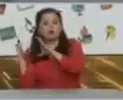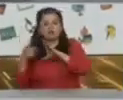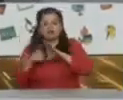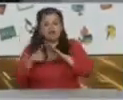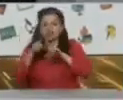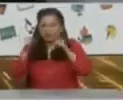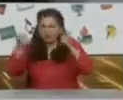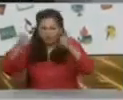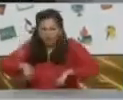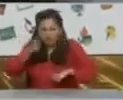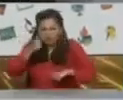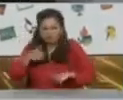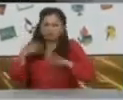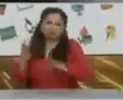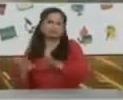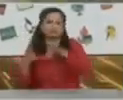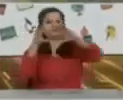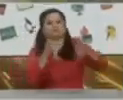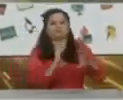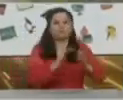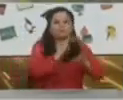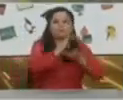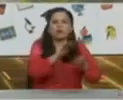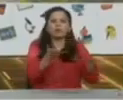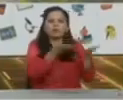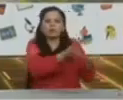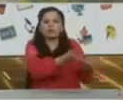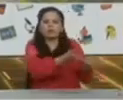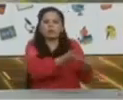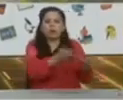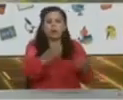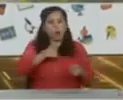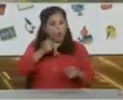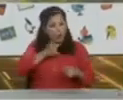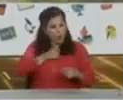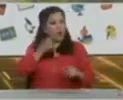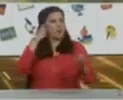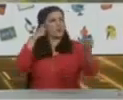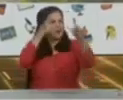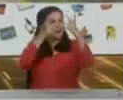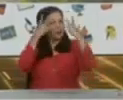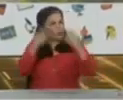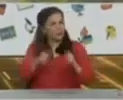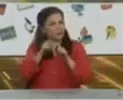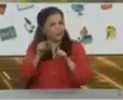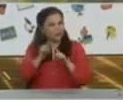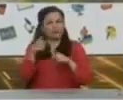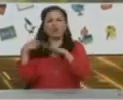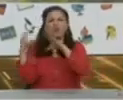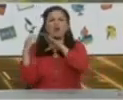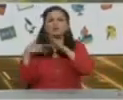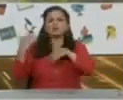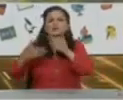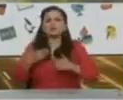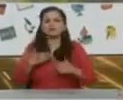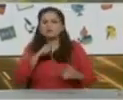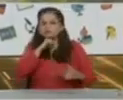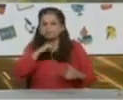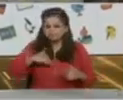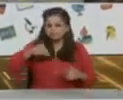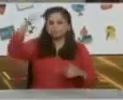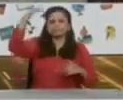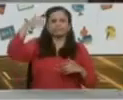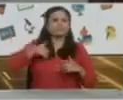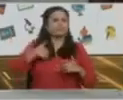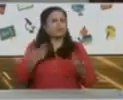पर डाल देते हैं। हम अपने लक्ष्यों के लिए बच्चों को जाने